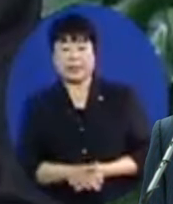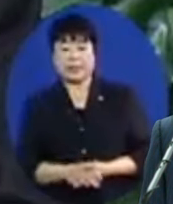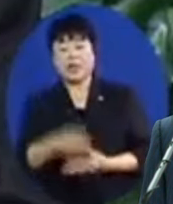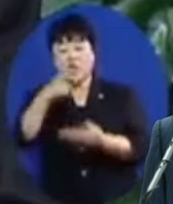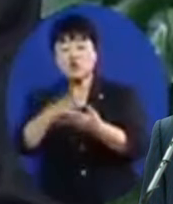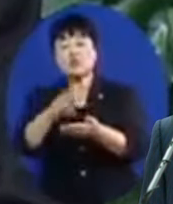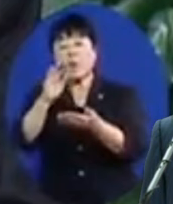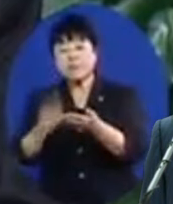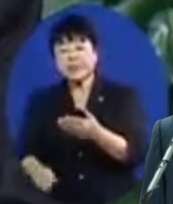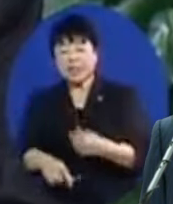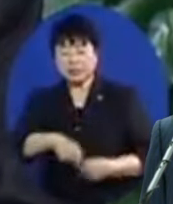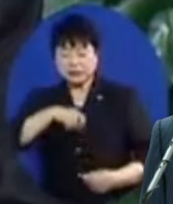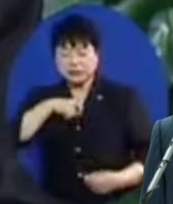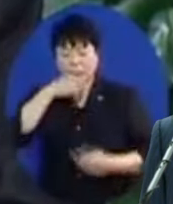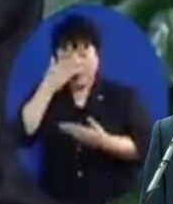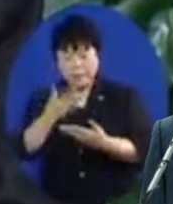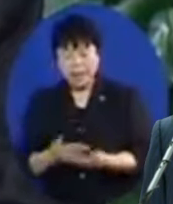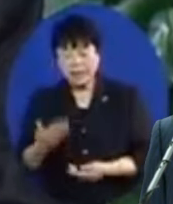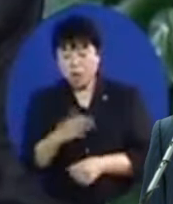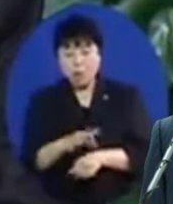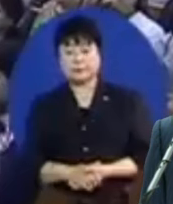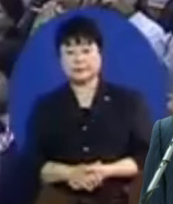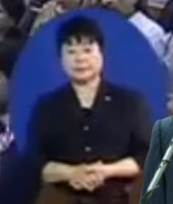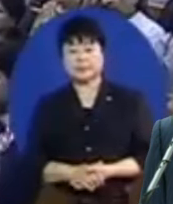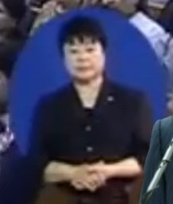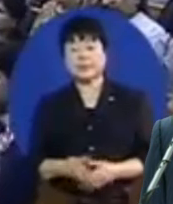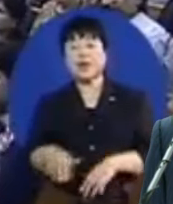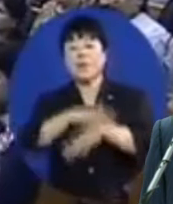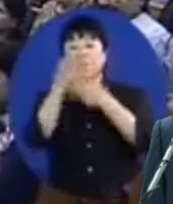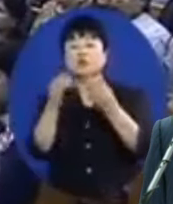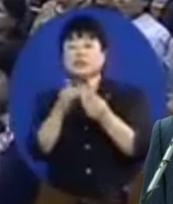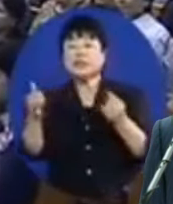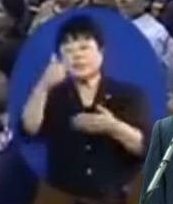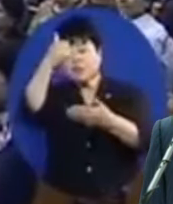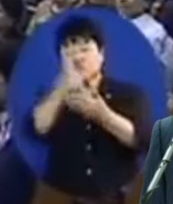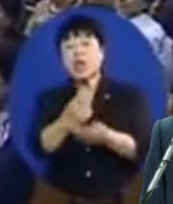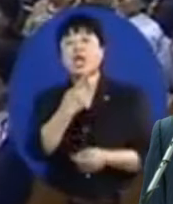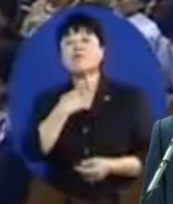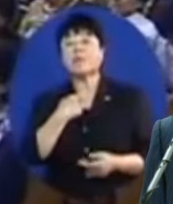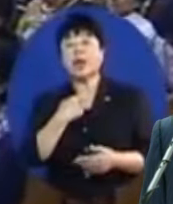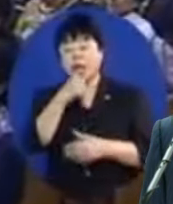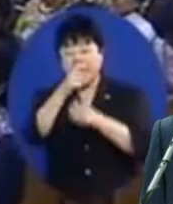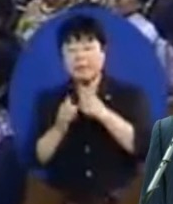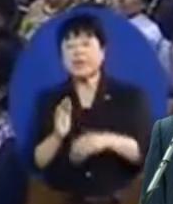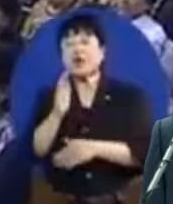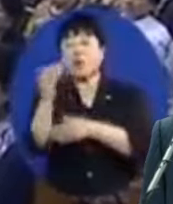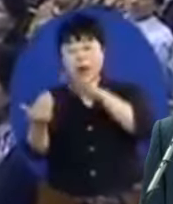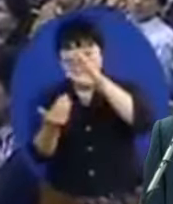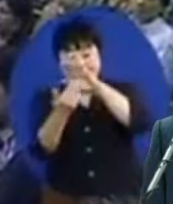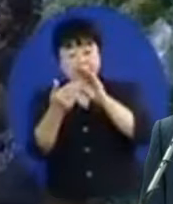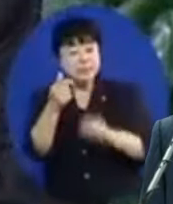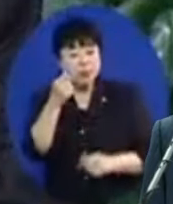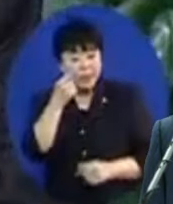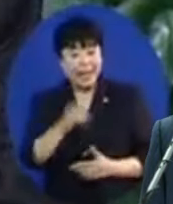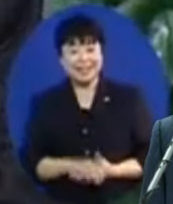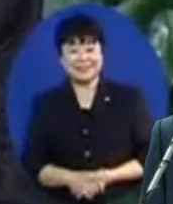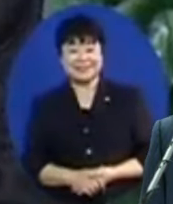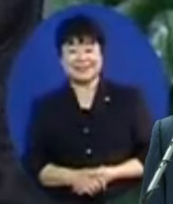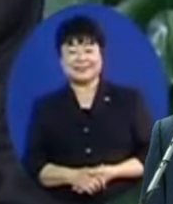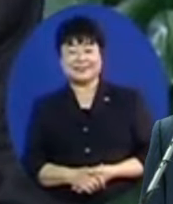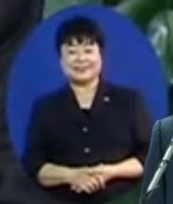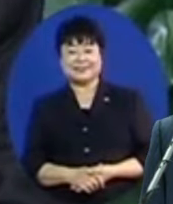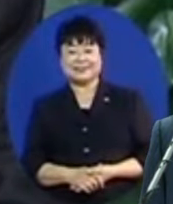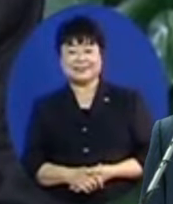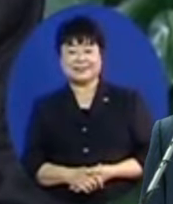율법 아래서 의롭다함을 얻을 육체가 없습니다. 모든 사람이 다 죄를 지었으니 하나님의 영광에 이르지 못합니다.